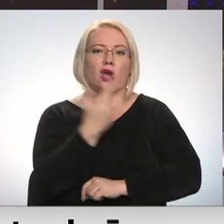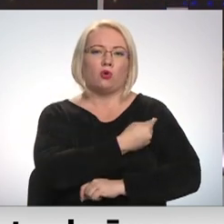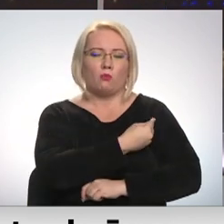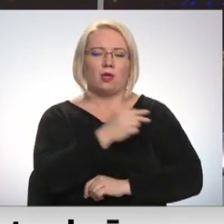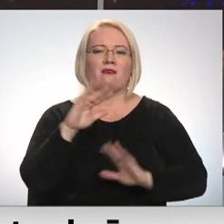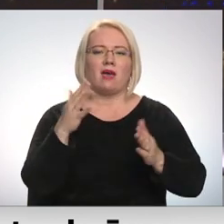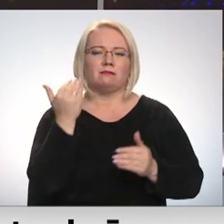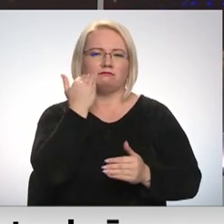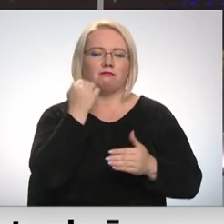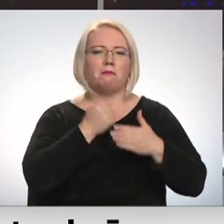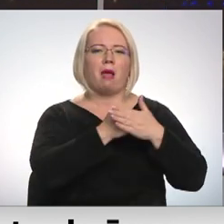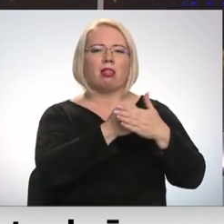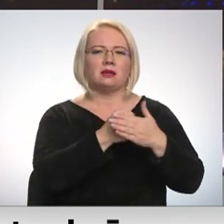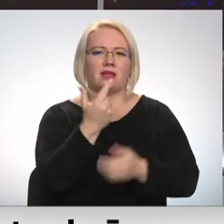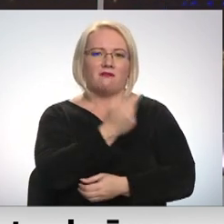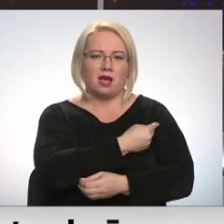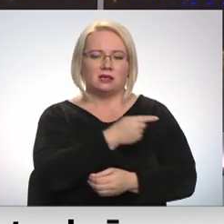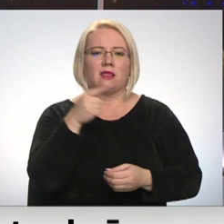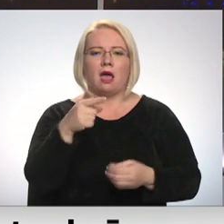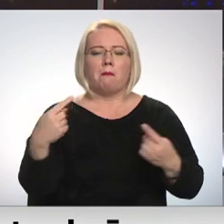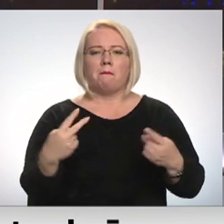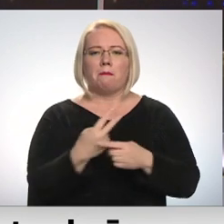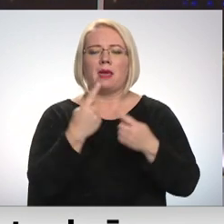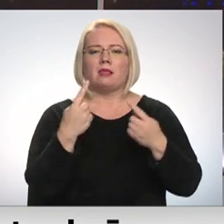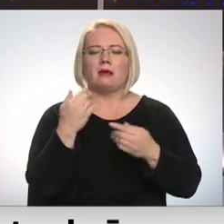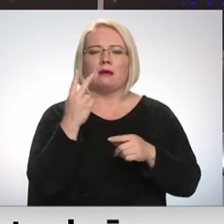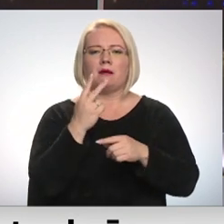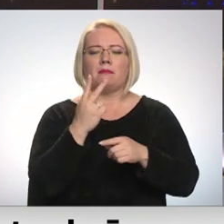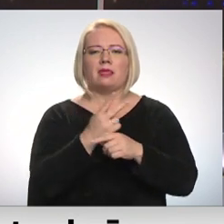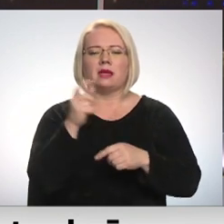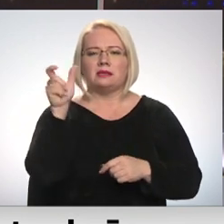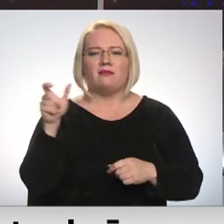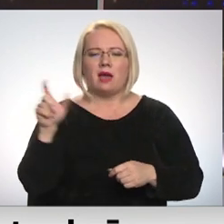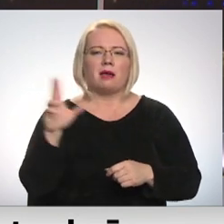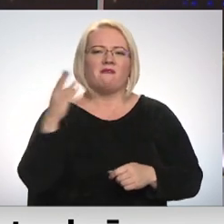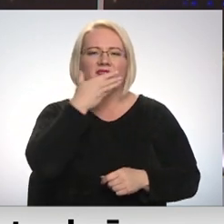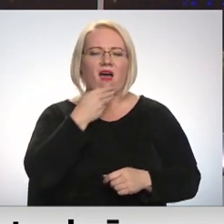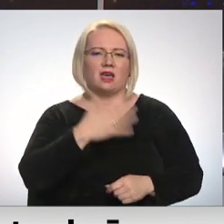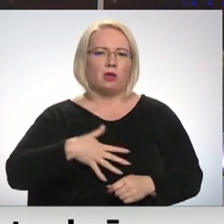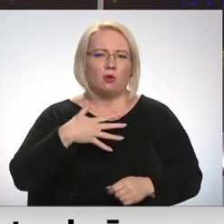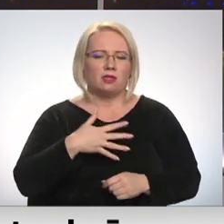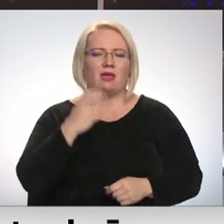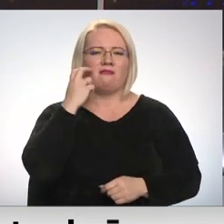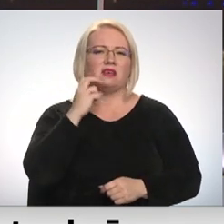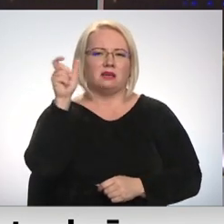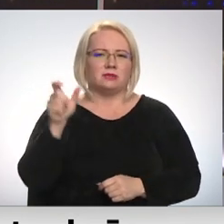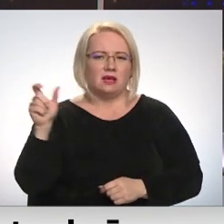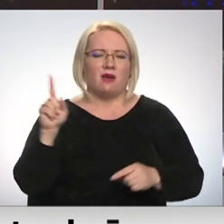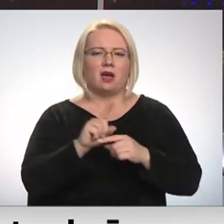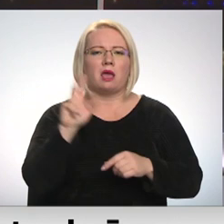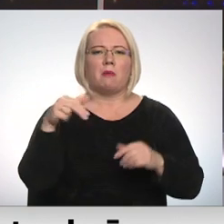balsta vakcīna pienāks cilvēkiem ar ļoti novājinātu imunitāti, gados vecākiem iedzīvotājiem, pansionātu iemītniekiem, kā